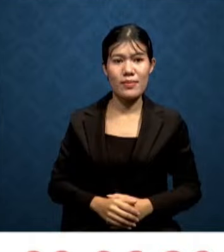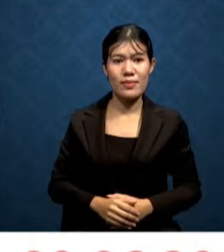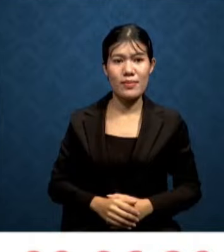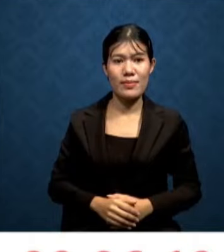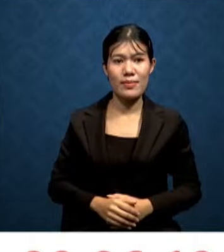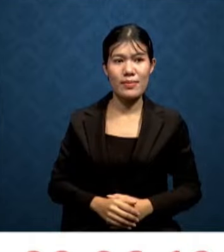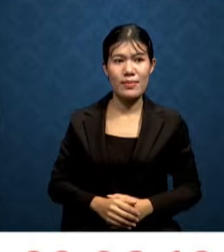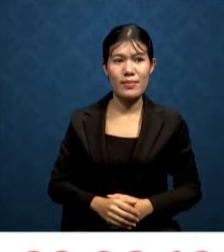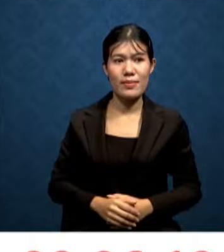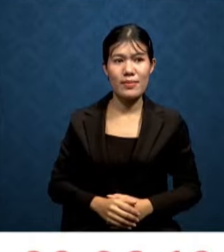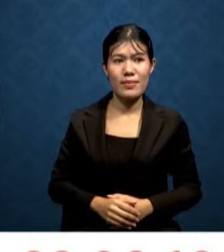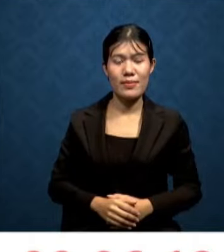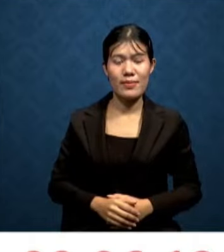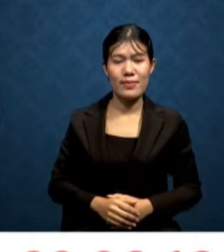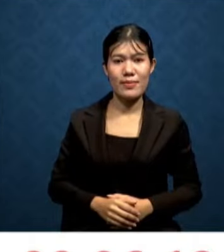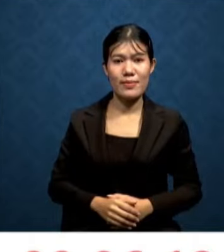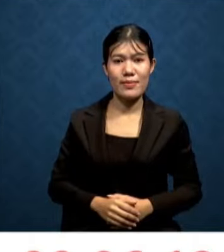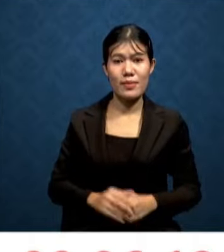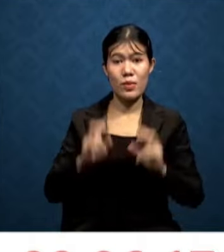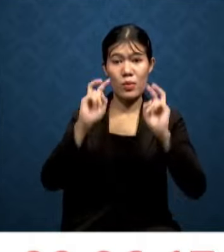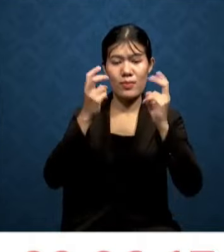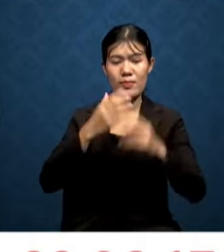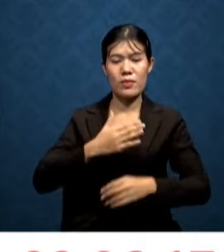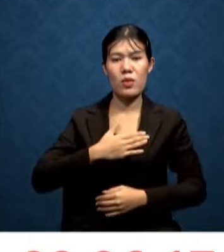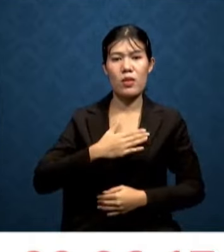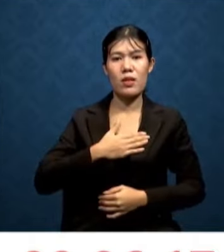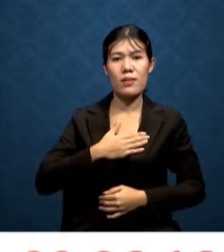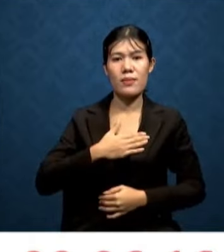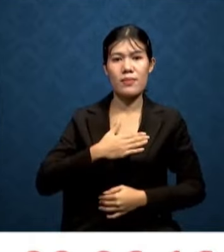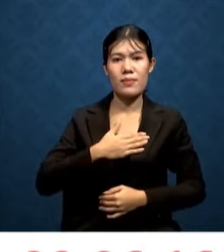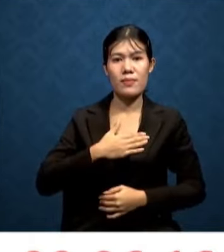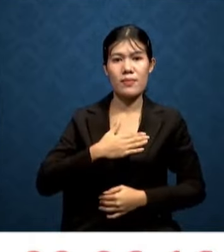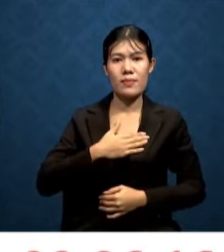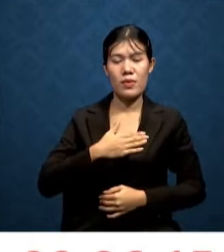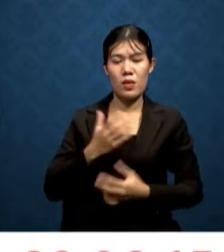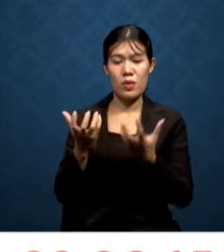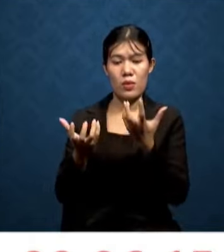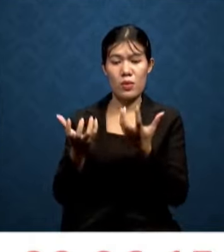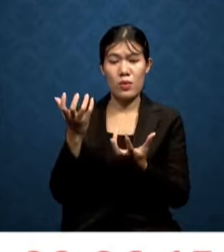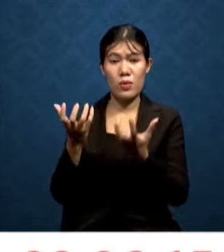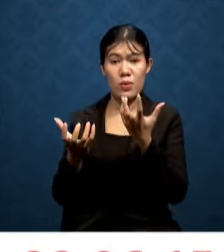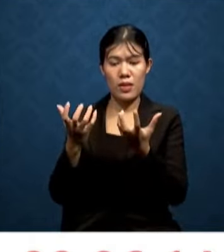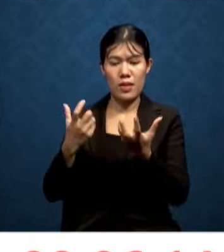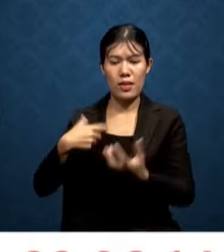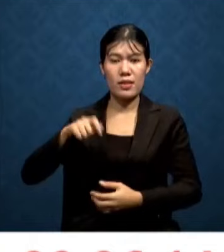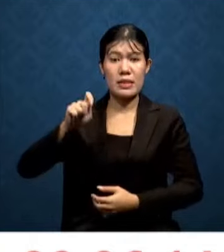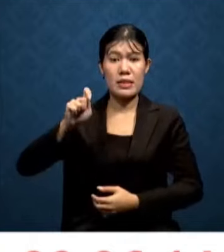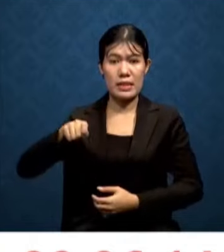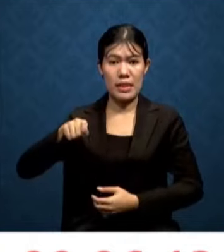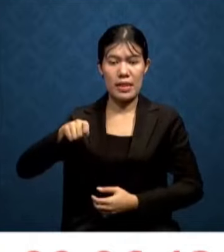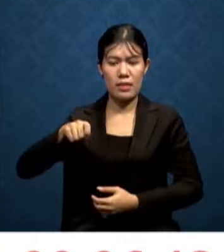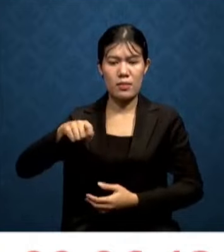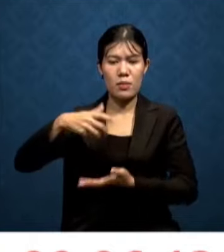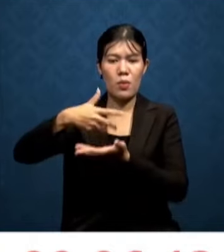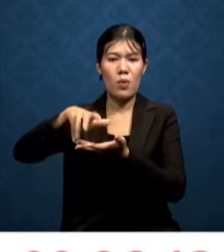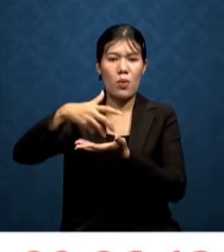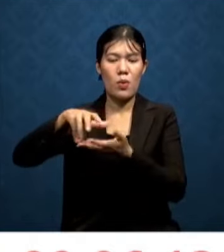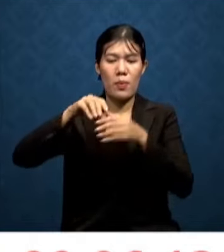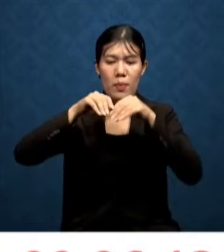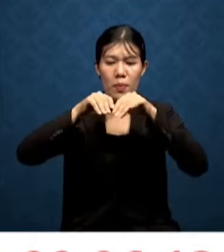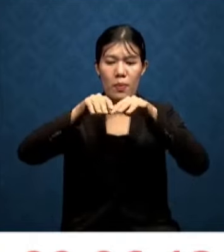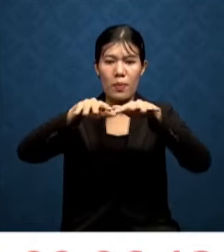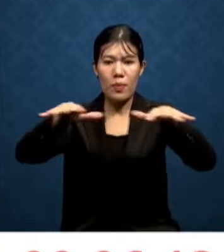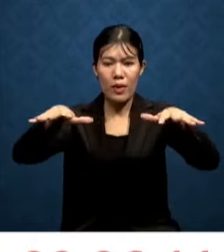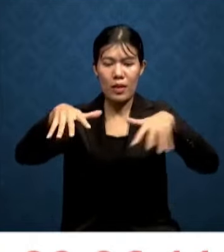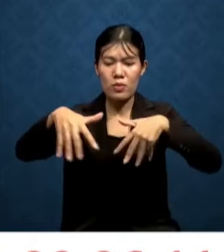ยัตติของเดี๋ยวนั้นนะคะเริ่มต้นจากการที่มีตุลาการศาลรัฐธรรมนูญท่านหนึ่งได้อภิปรายที่สาธารณะเกี่ยวกับผล